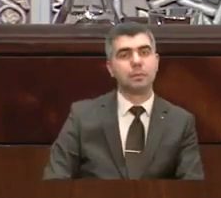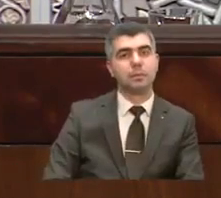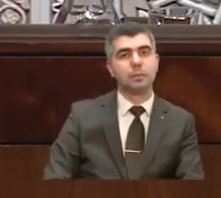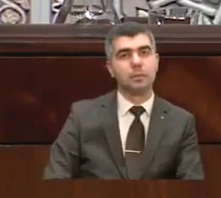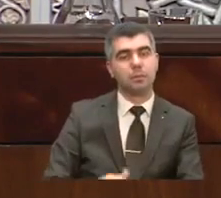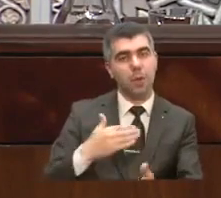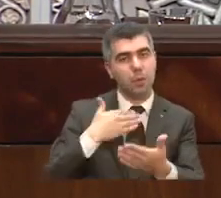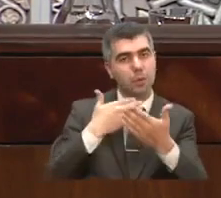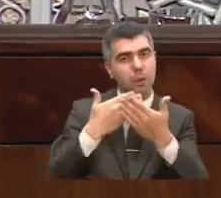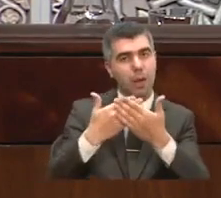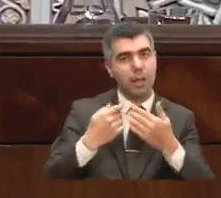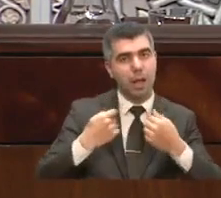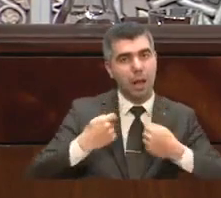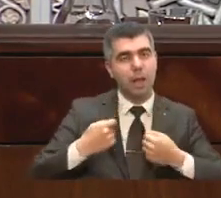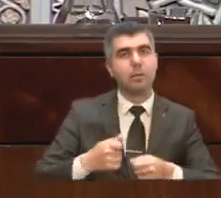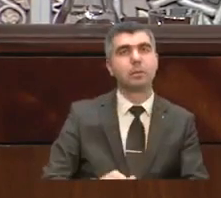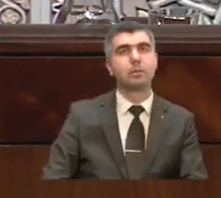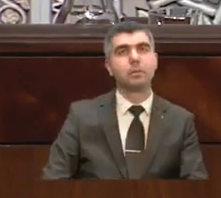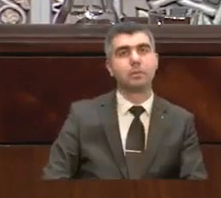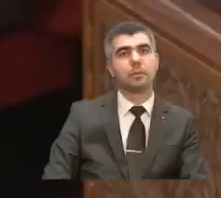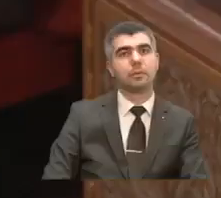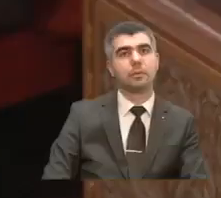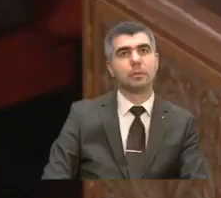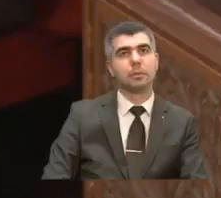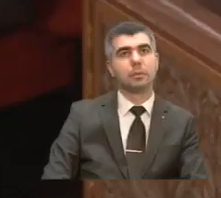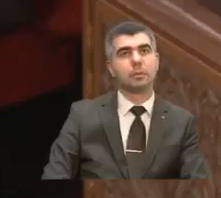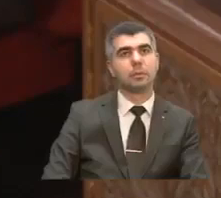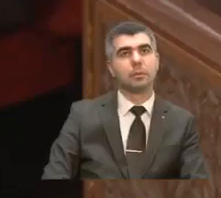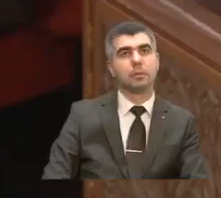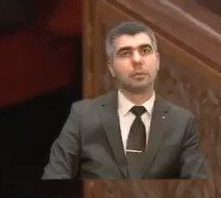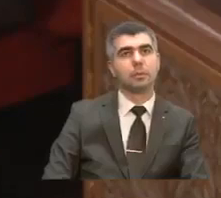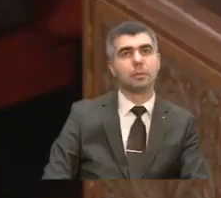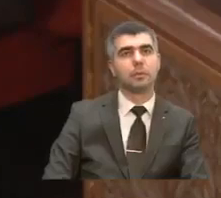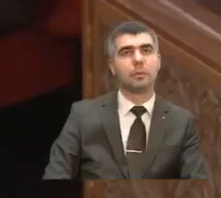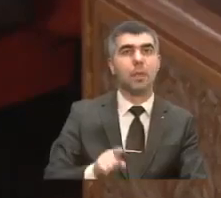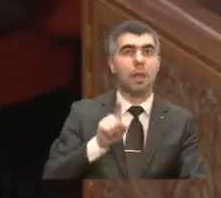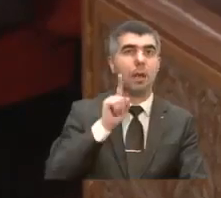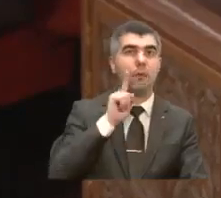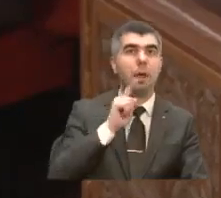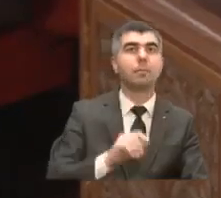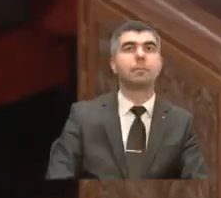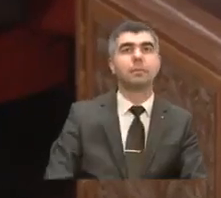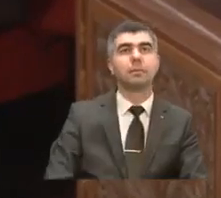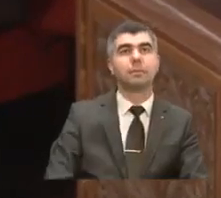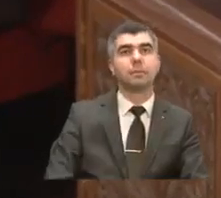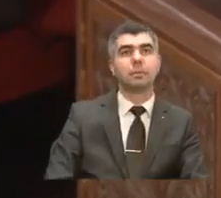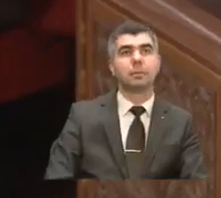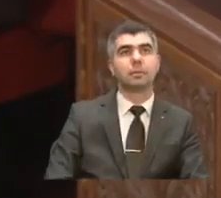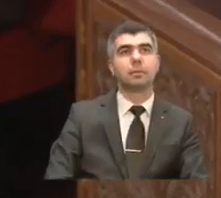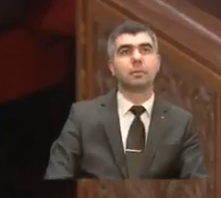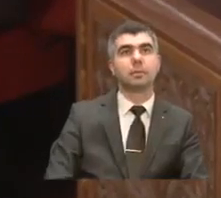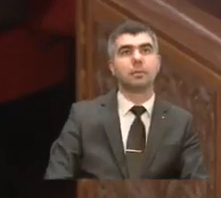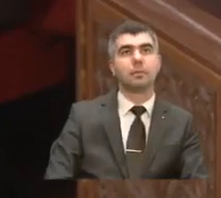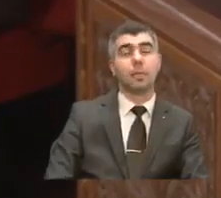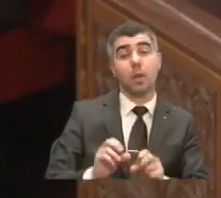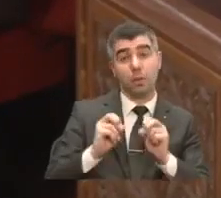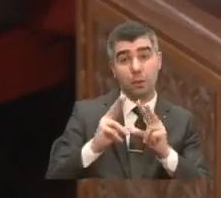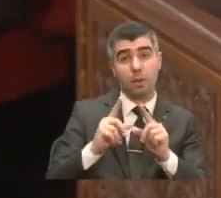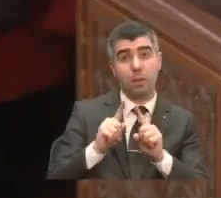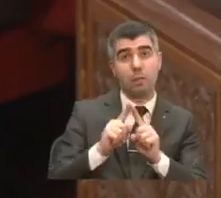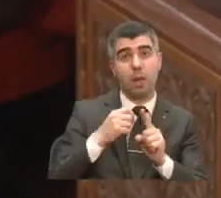السيد الرئيس، السيدة النائبة المحترمة، بالفعل هو المدونه ديال